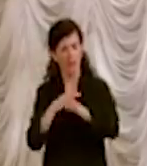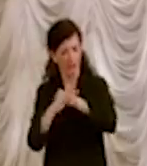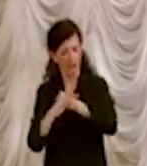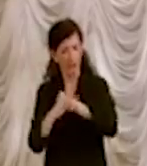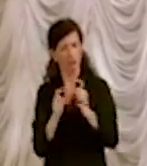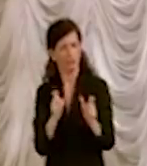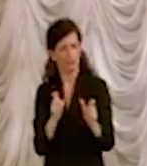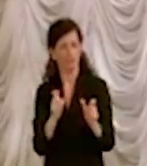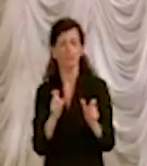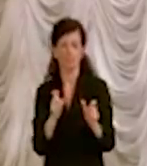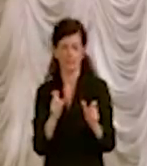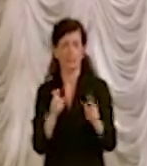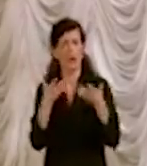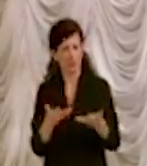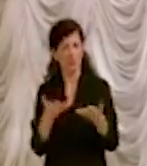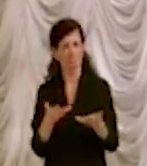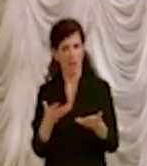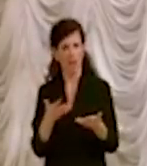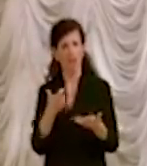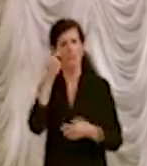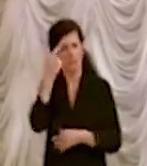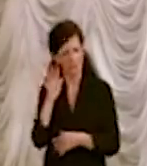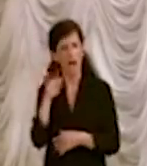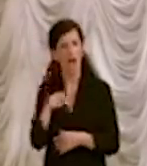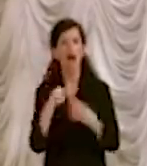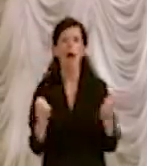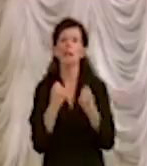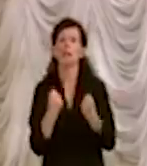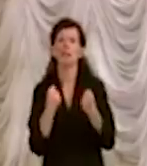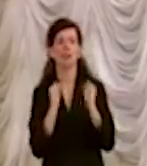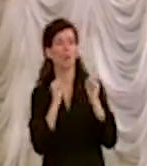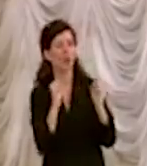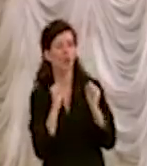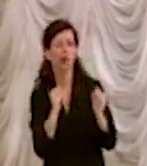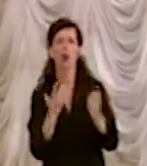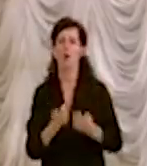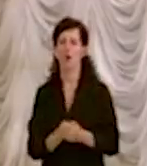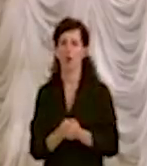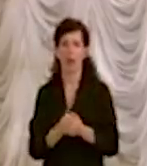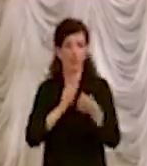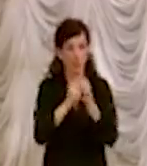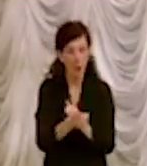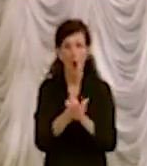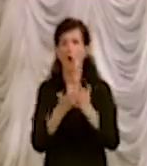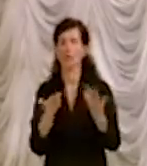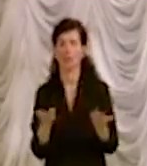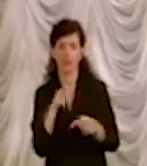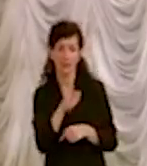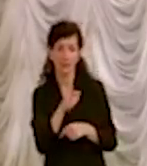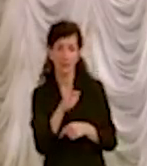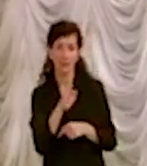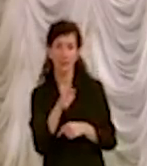molto pesante, ci rendiamo conto che a questo punto l'attività motoria, ad esempio, quella sportiva non può essere